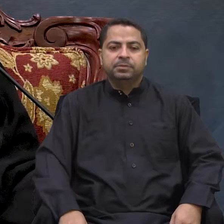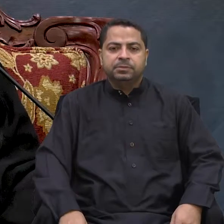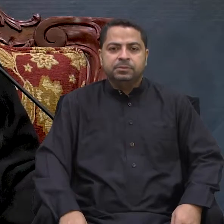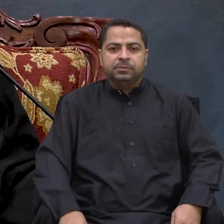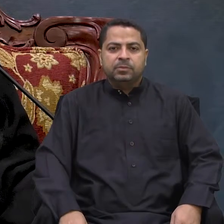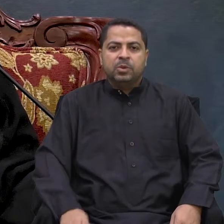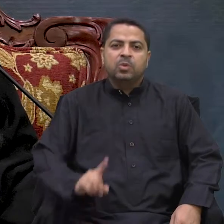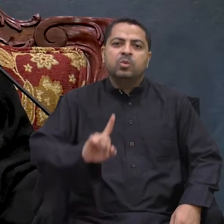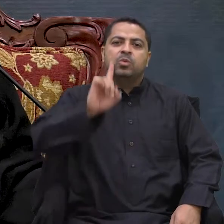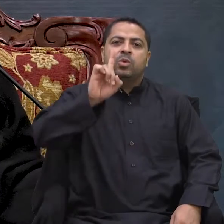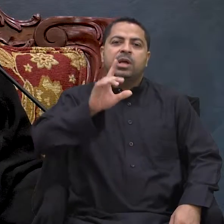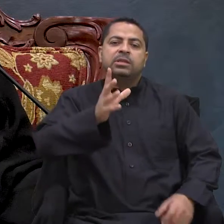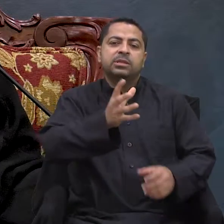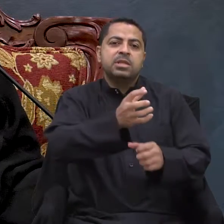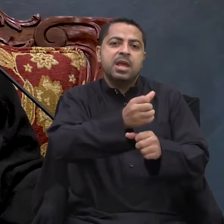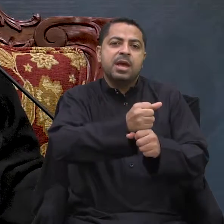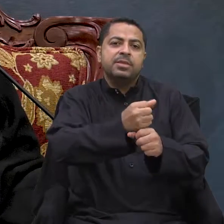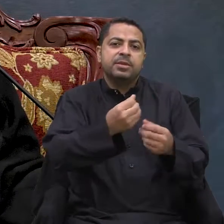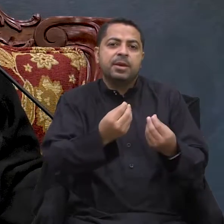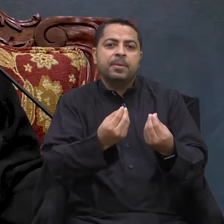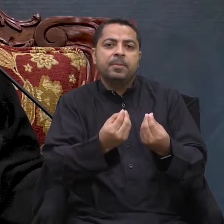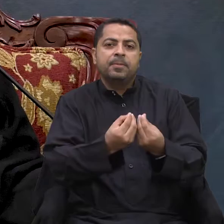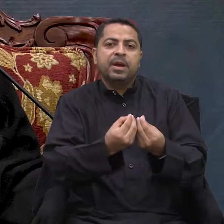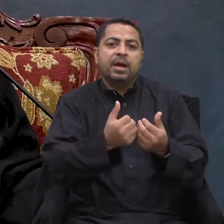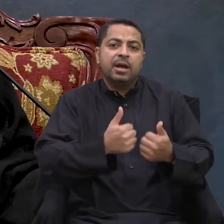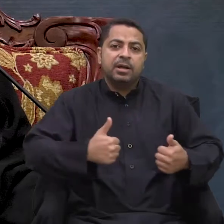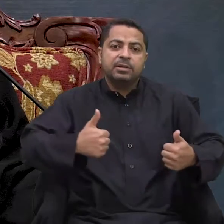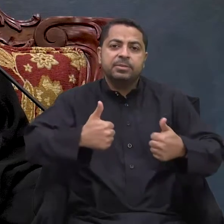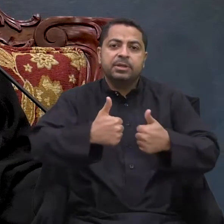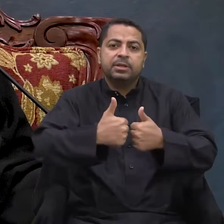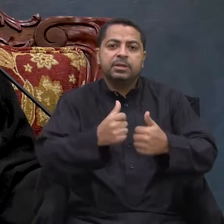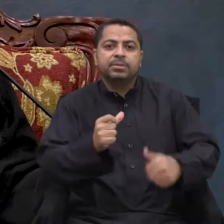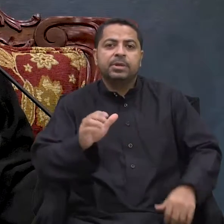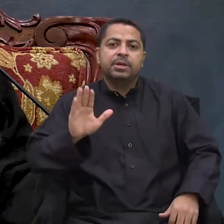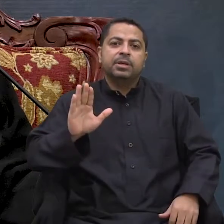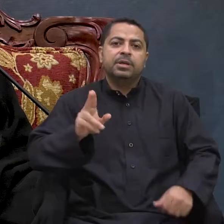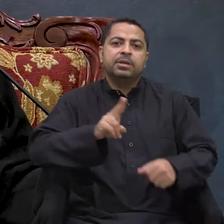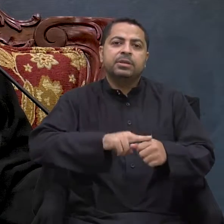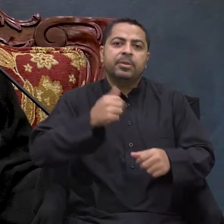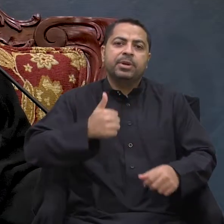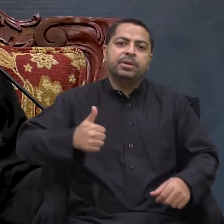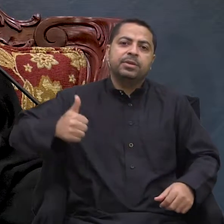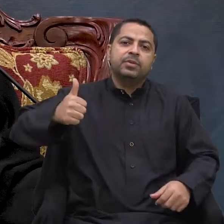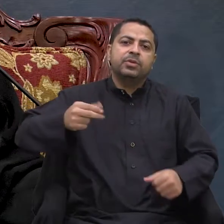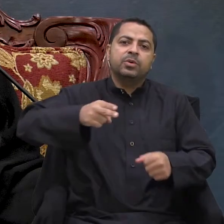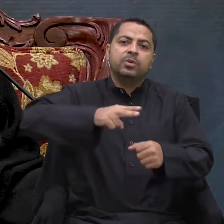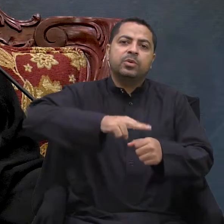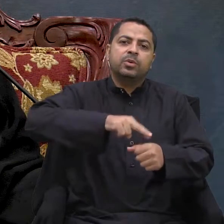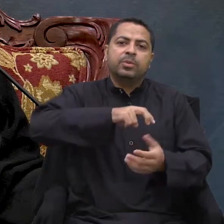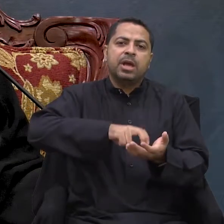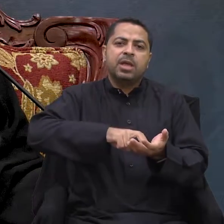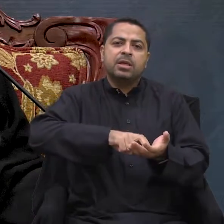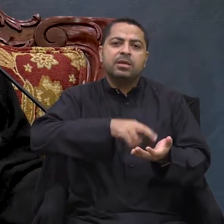ما خاب من تمسك بكم وأمنا من